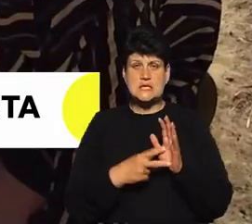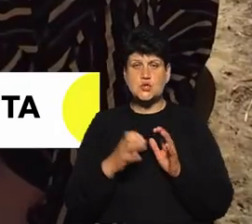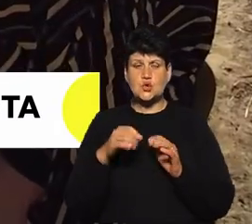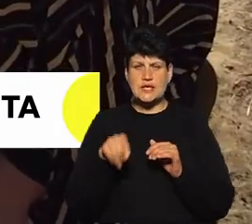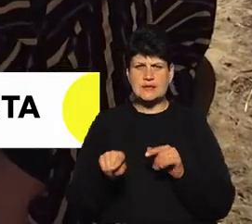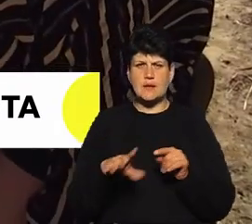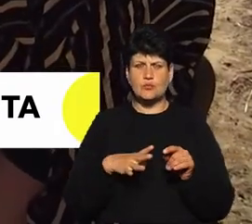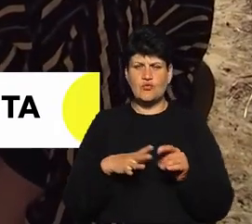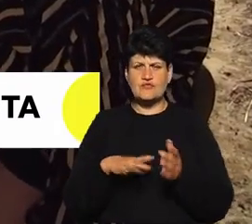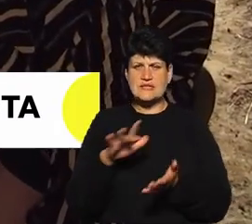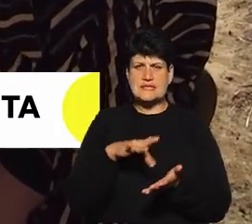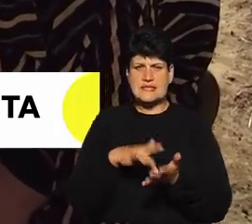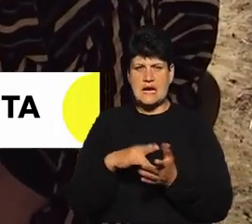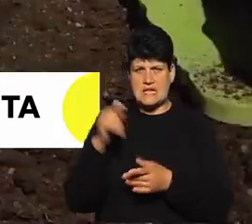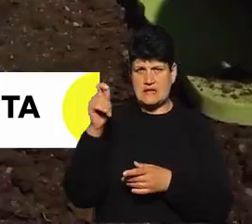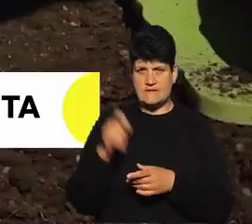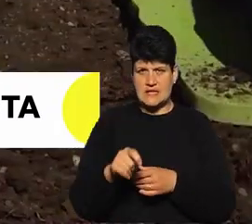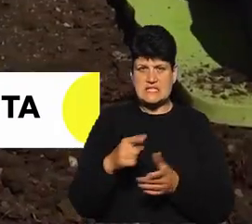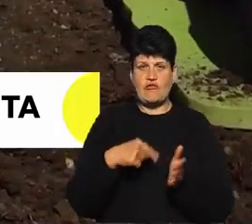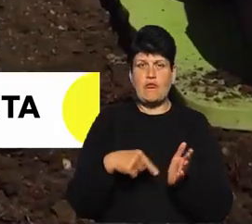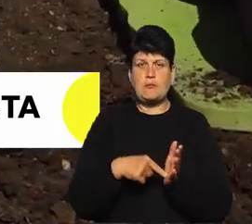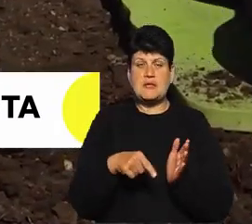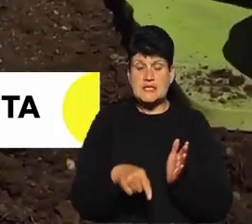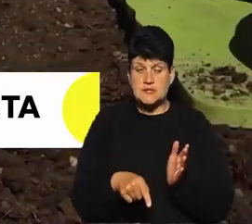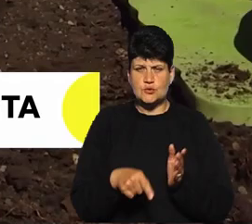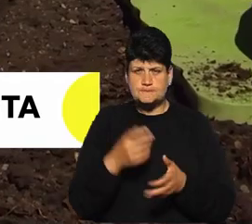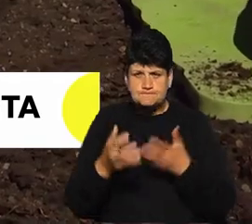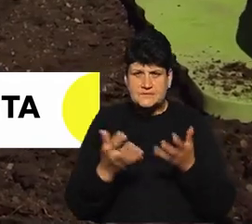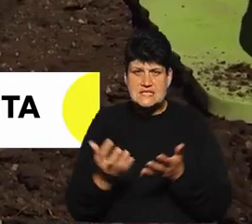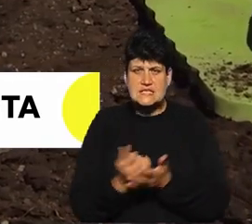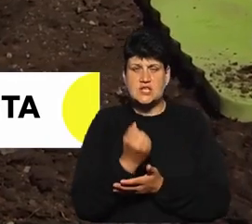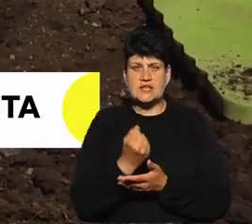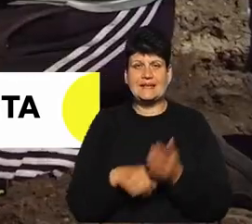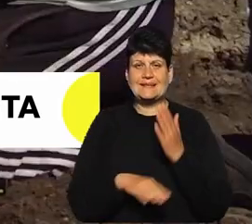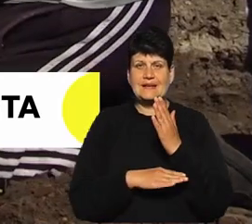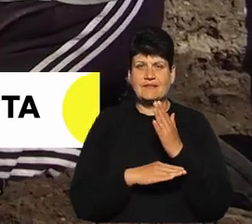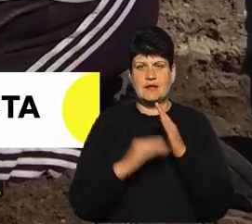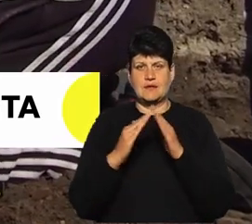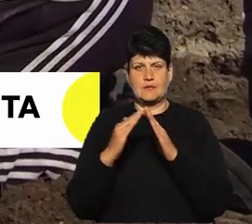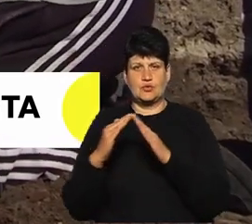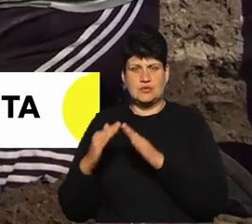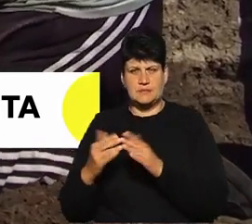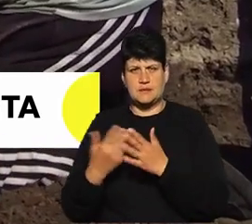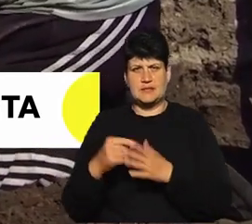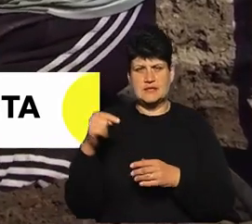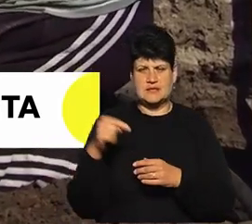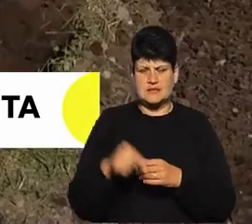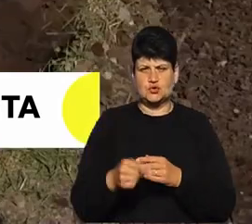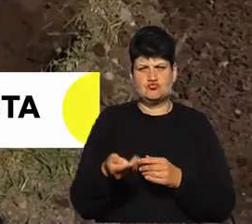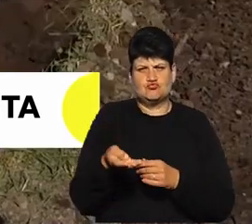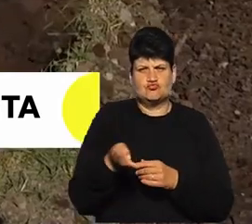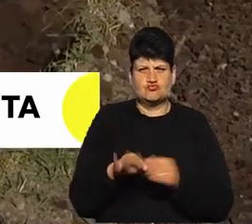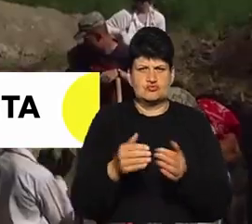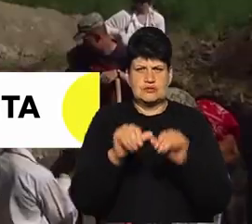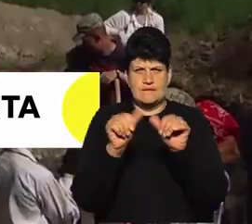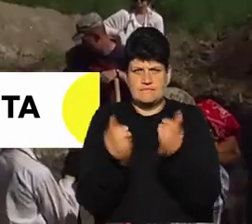був центральний в'їзд до тодішнього міста. Археологи знайшли залишки дерев'яних будинків, понад 1000 фрагментів кераміки,